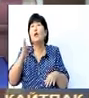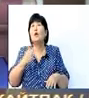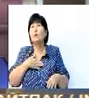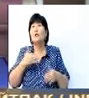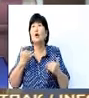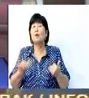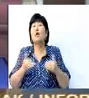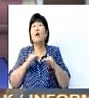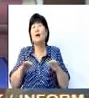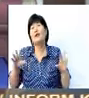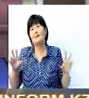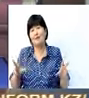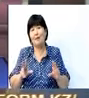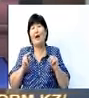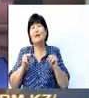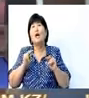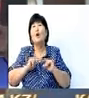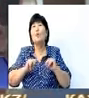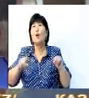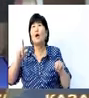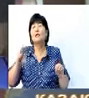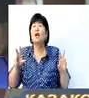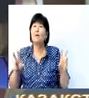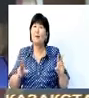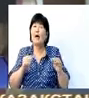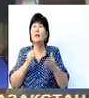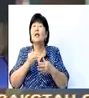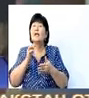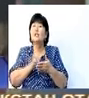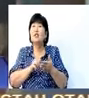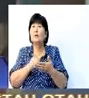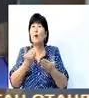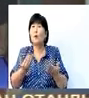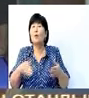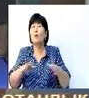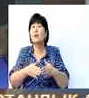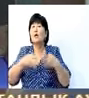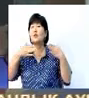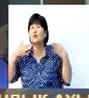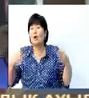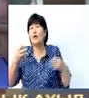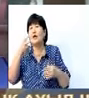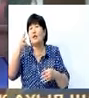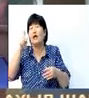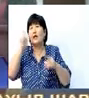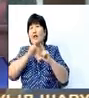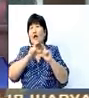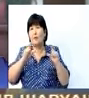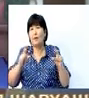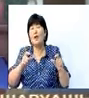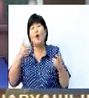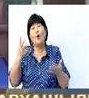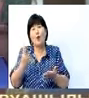біздің бүгінгі балдарымыз бақытты, мұғалімдеріміз бақытты. Себебі осындай зәулім екі қабатты мектепке